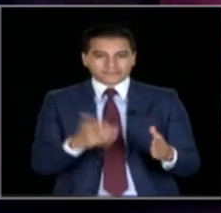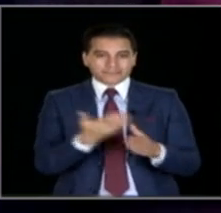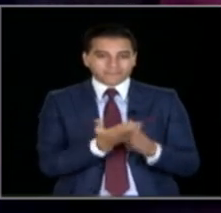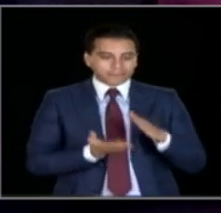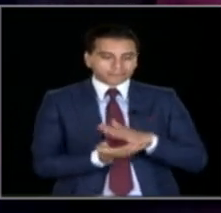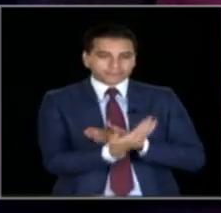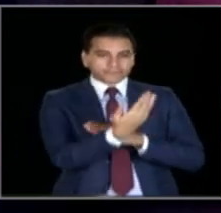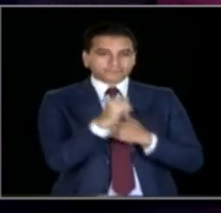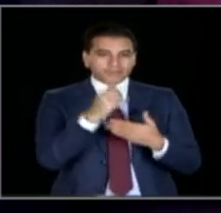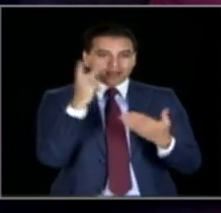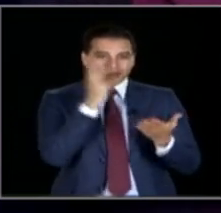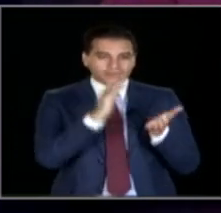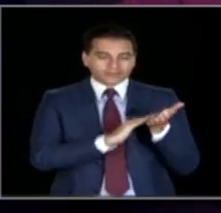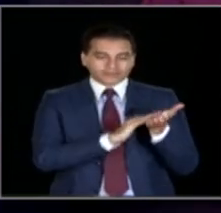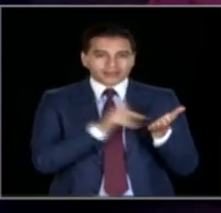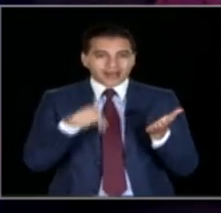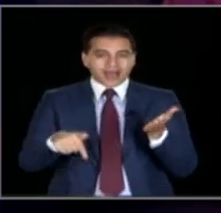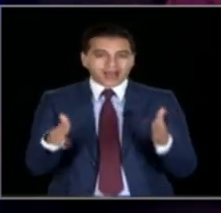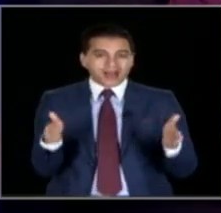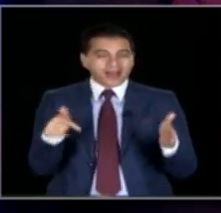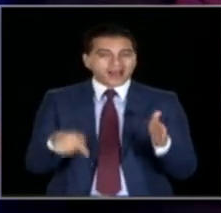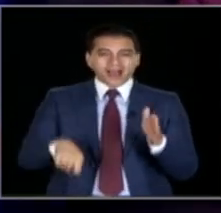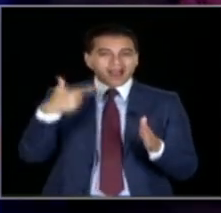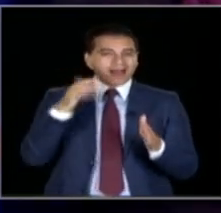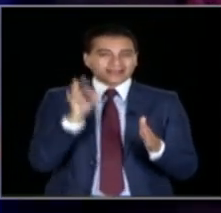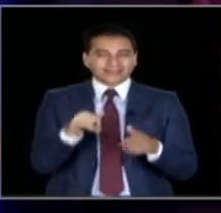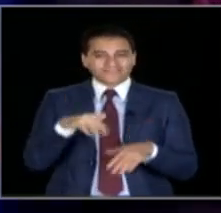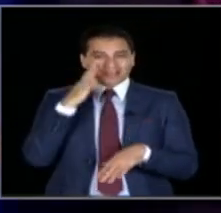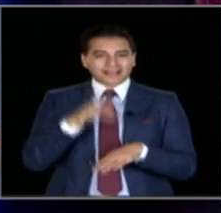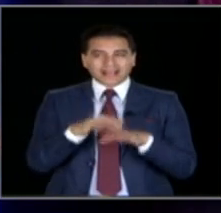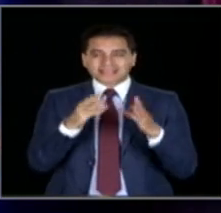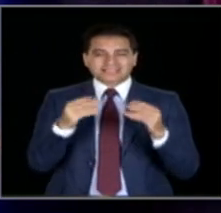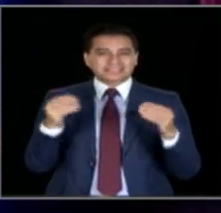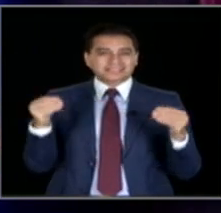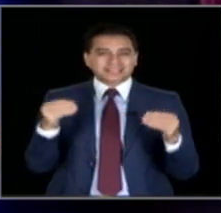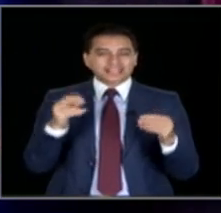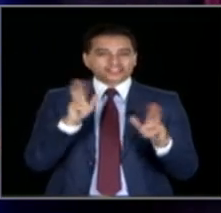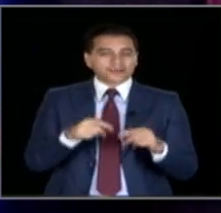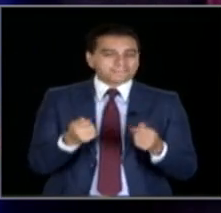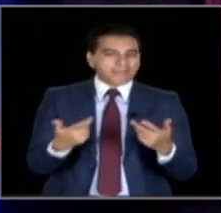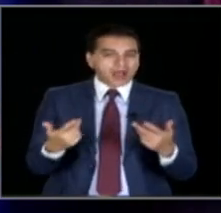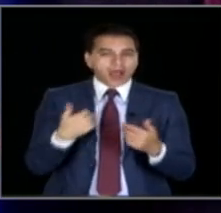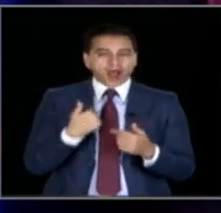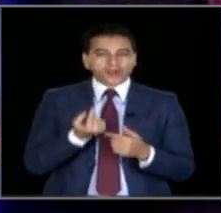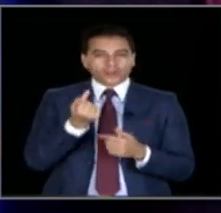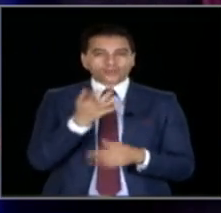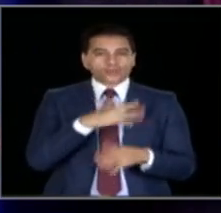ففي ناس يعني في ناس ما بتبقاش قادرة انها تشتريها، فانا بطلب من الجمعيات انها تبقى دايما موفرة